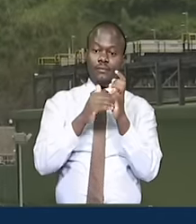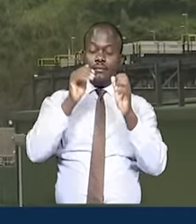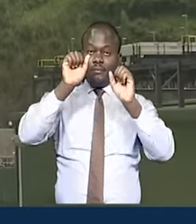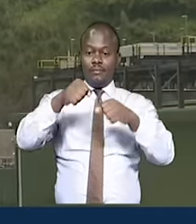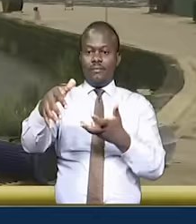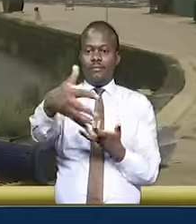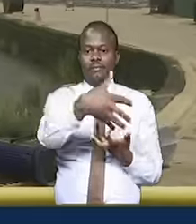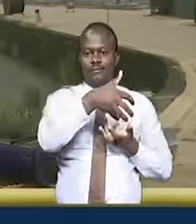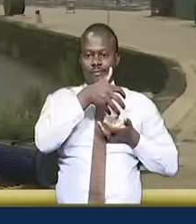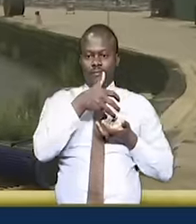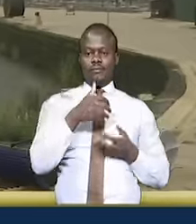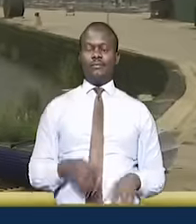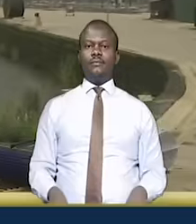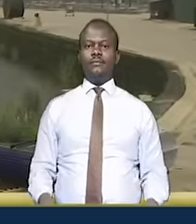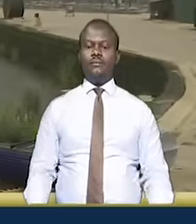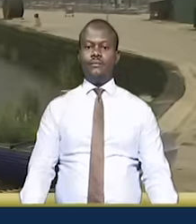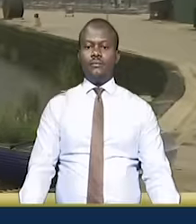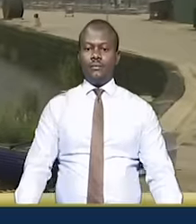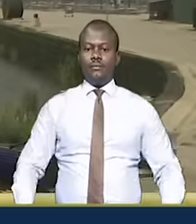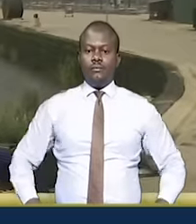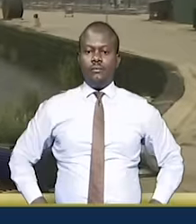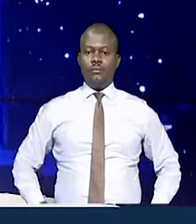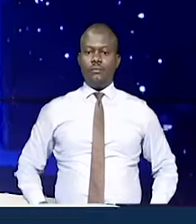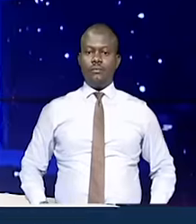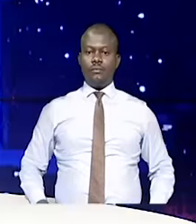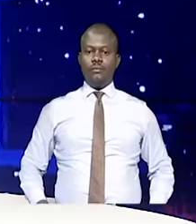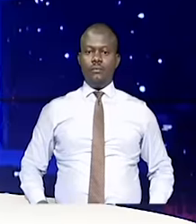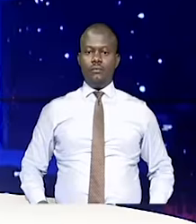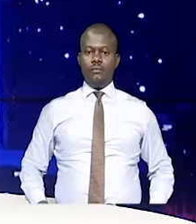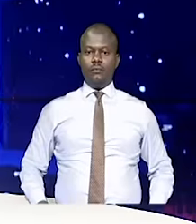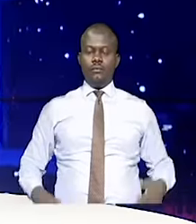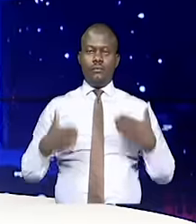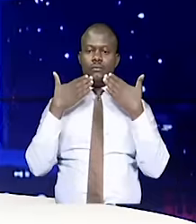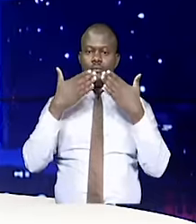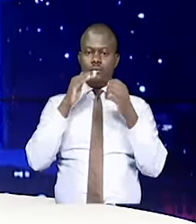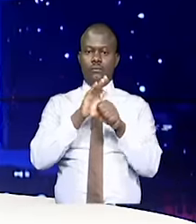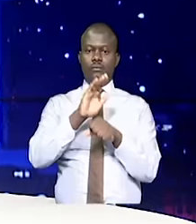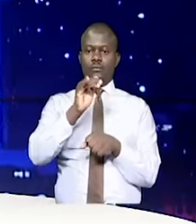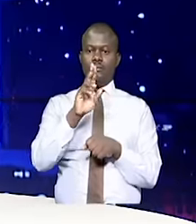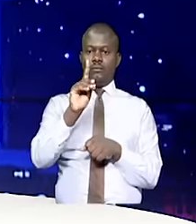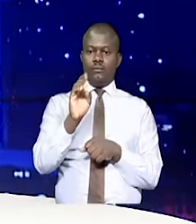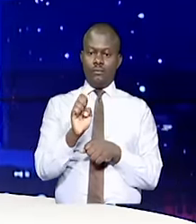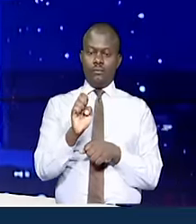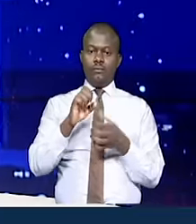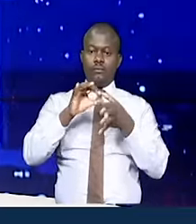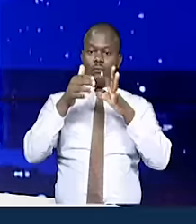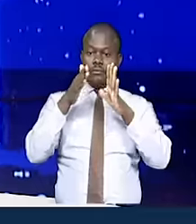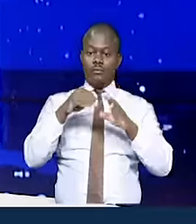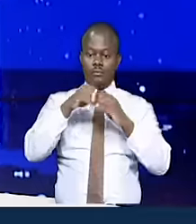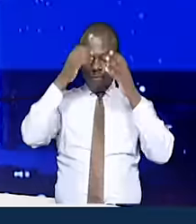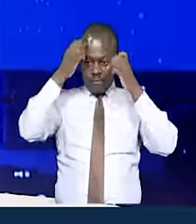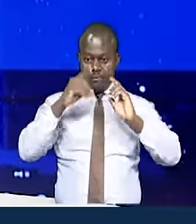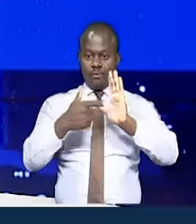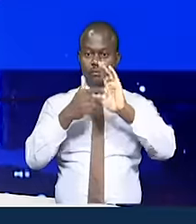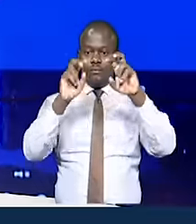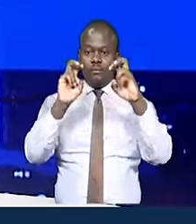guhaha. Jean-Claude Mutuyezu, I Kigali. Urakoze cyane Jean-Claude Mutuyezu. Naho abafatanya ibikorwa mu burezi